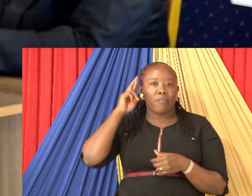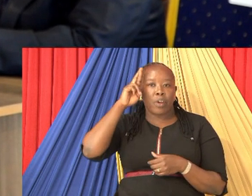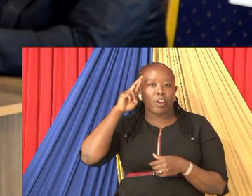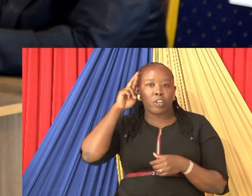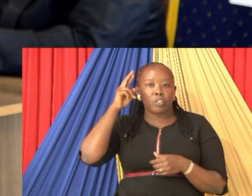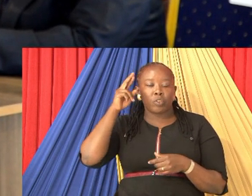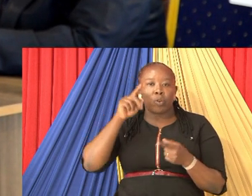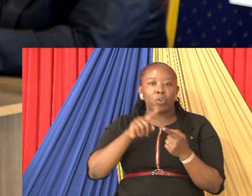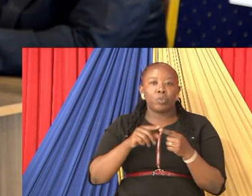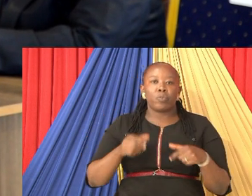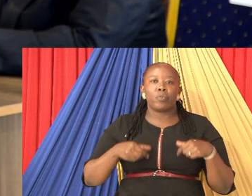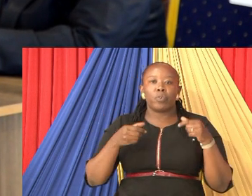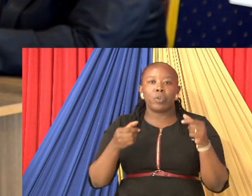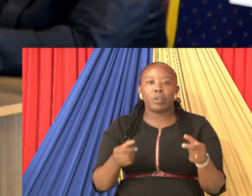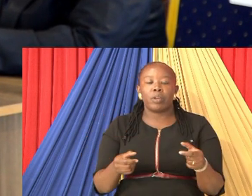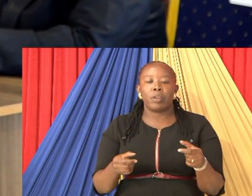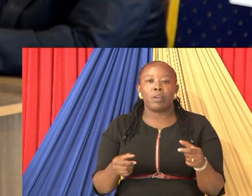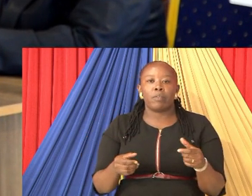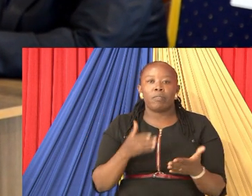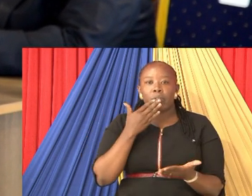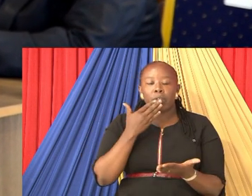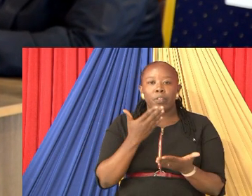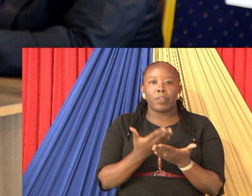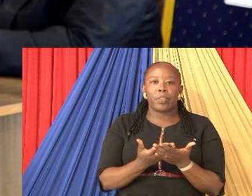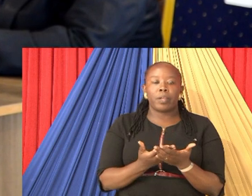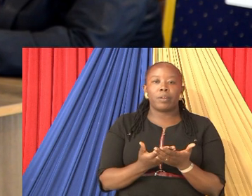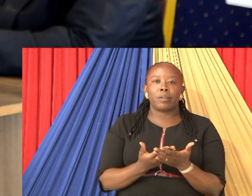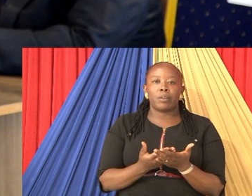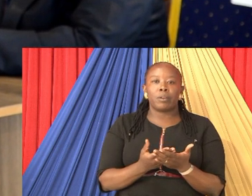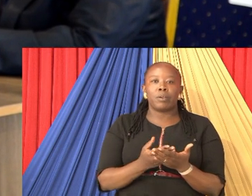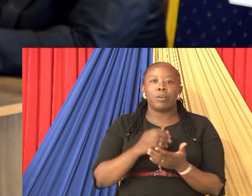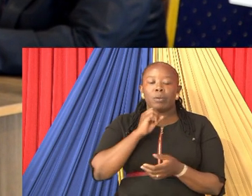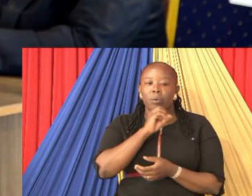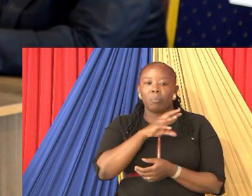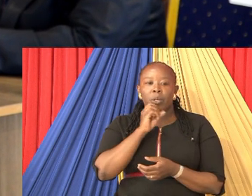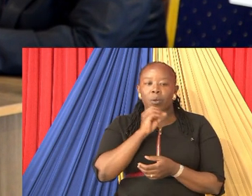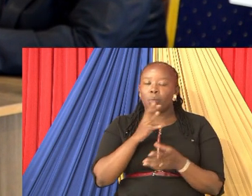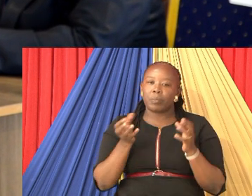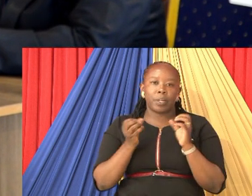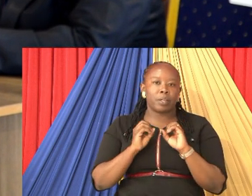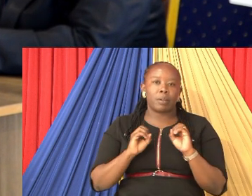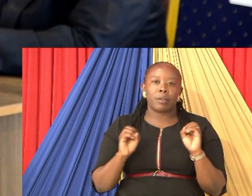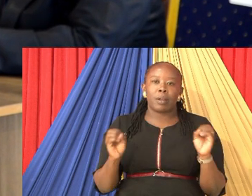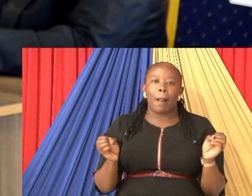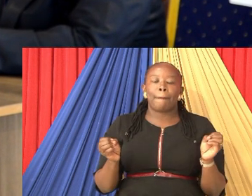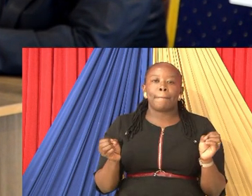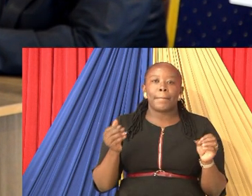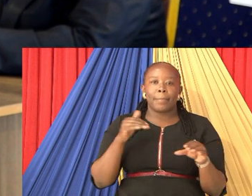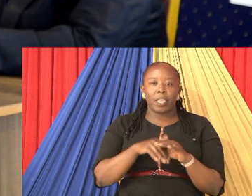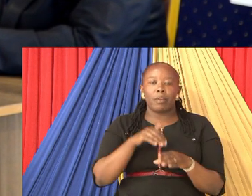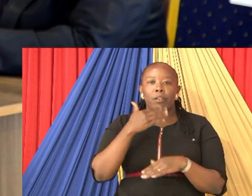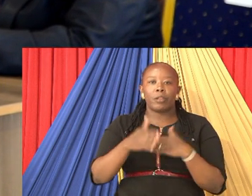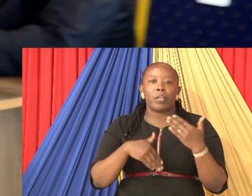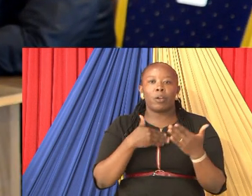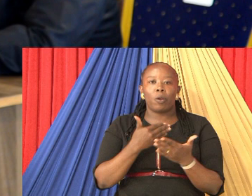moyo wa kulalamika. Tutakushukuru katika hali zote tunazopitia. Kama jinsi ambavyo Yesu